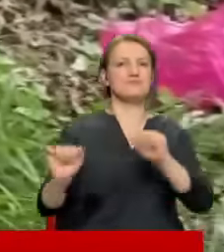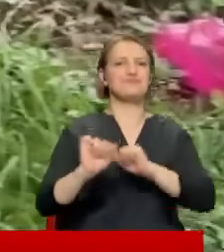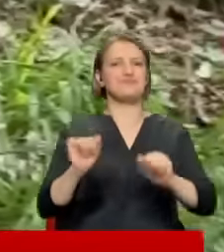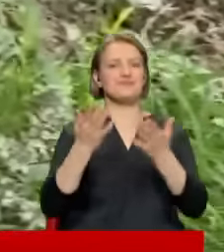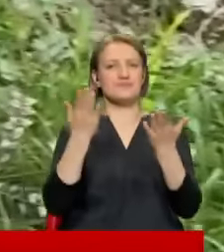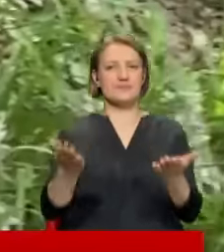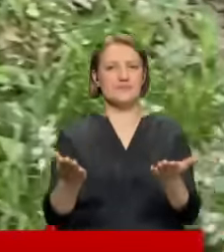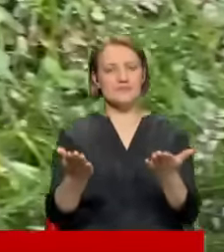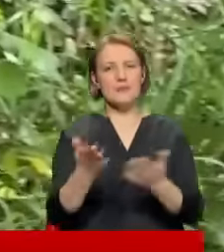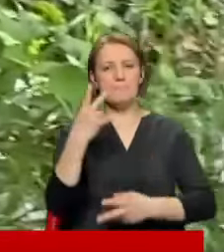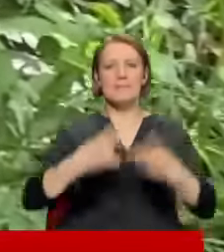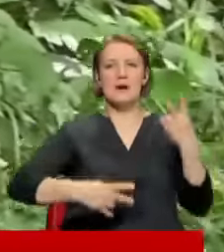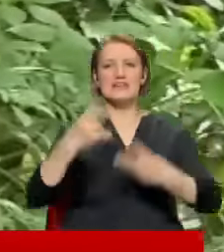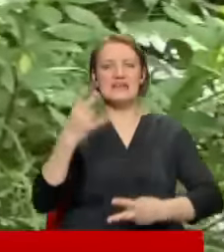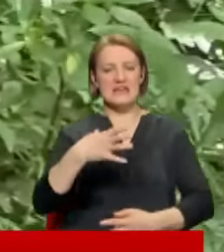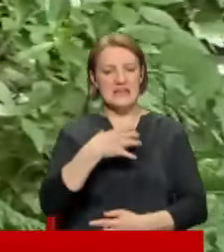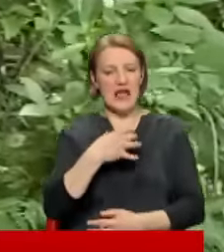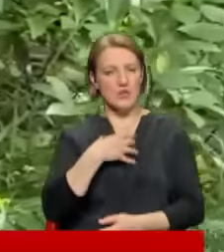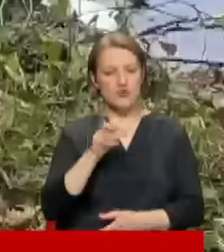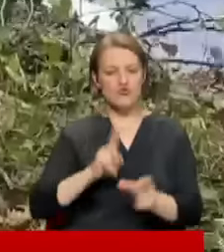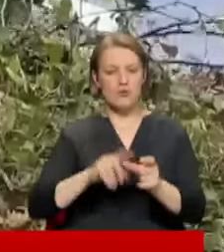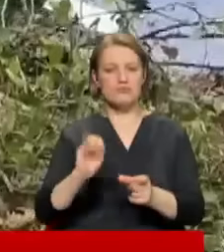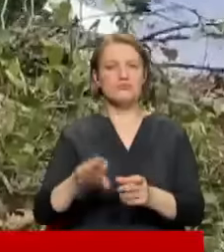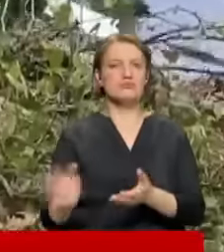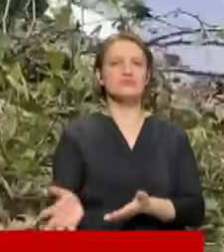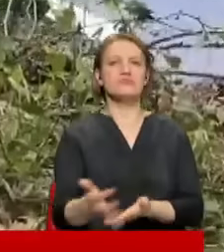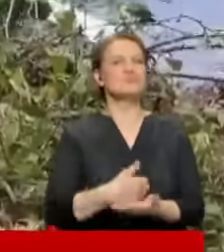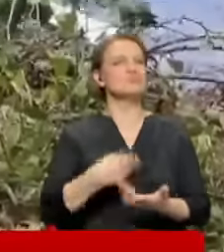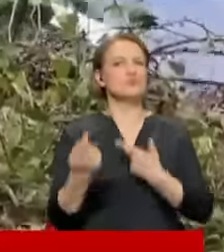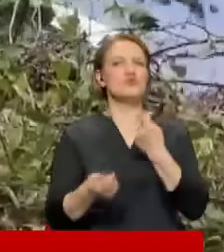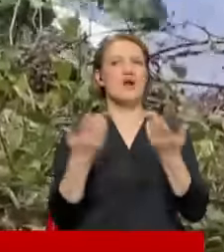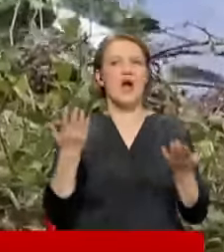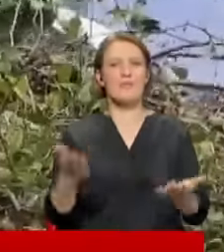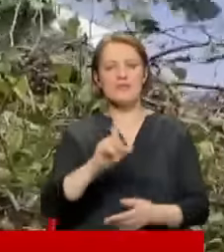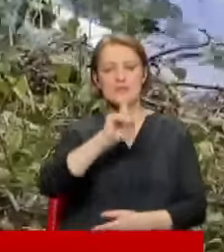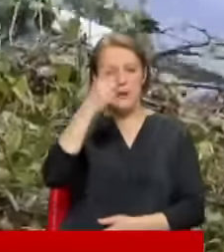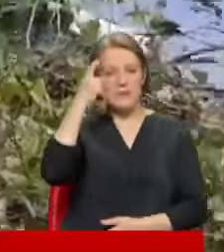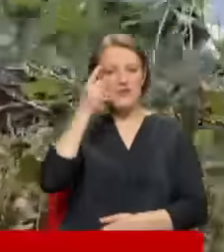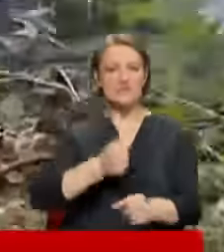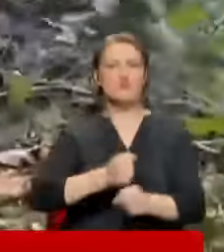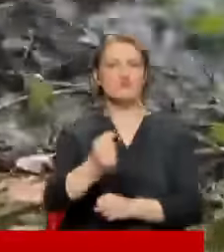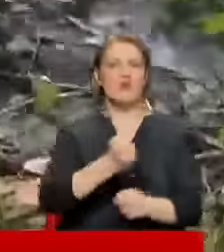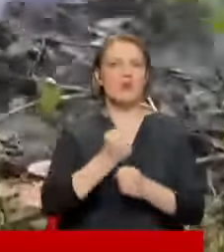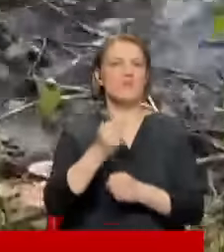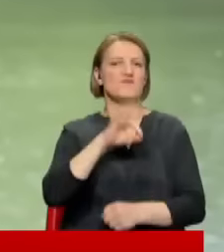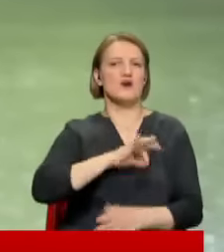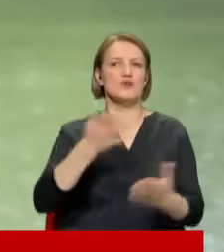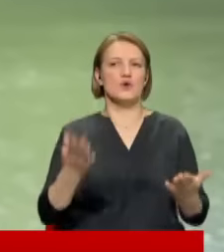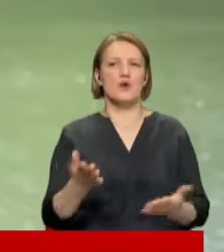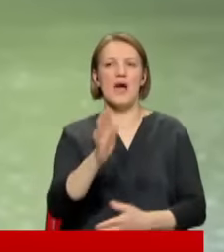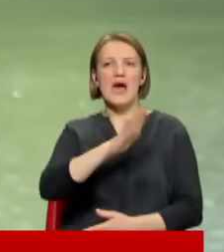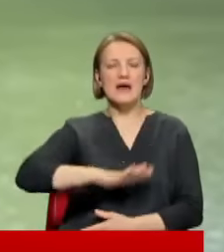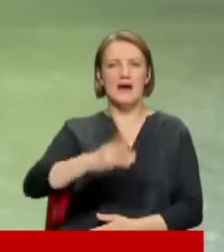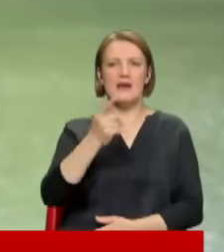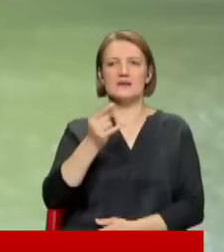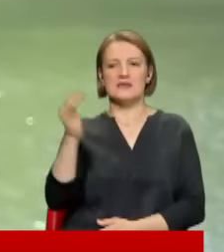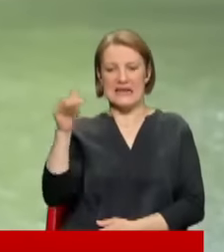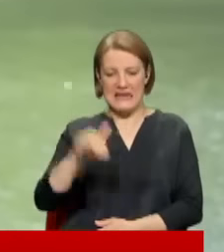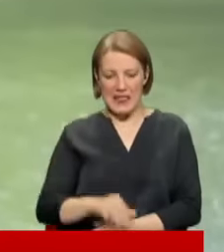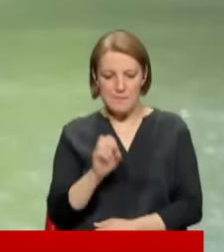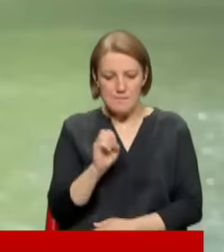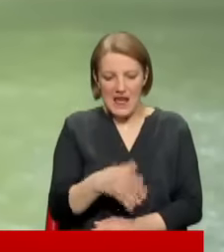yaşanan kirliliğe. Bazıları kendi imkanlarıyla çöpleri temizlemeye çalıştı ama tek başına mücadele de bir yere kadar. Herkesin en azından